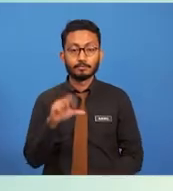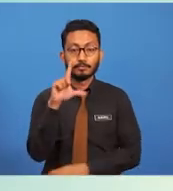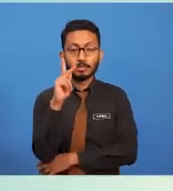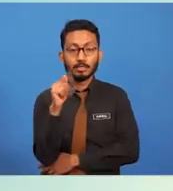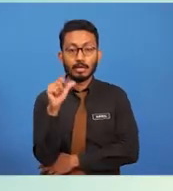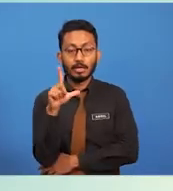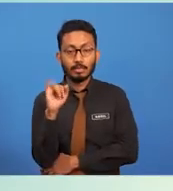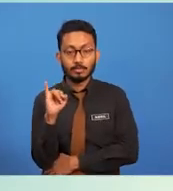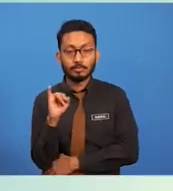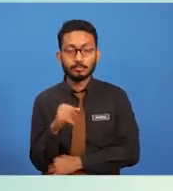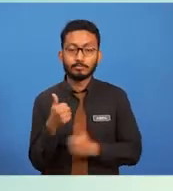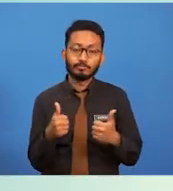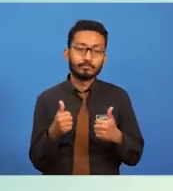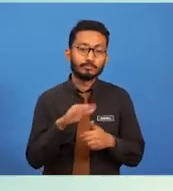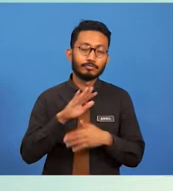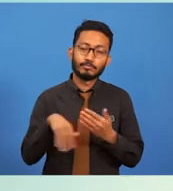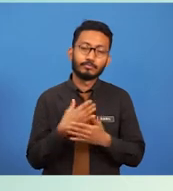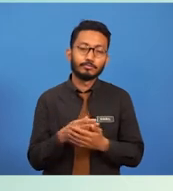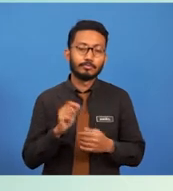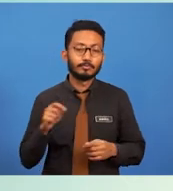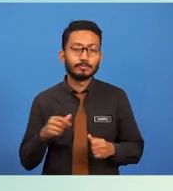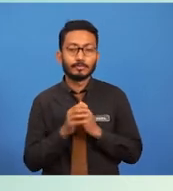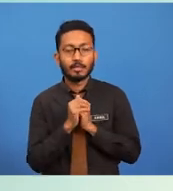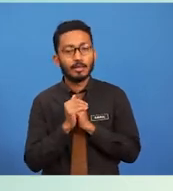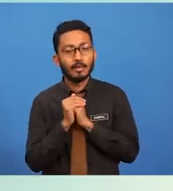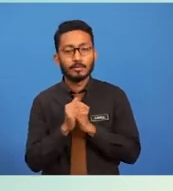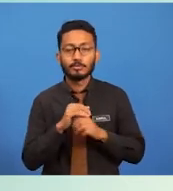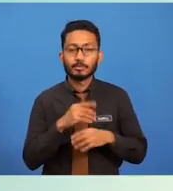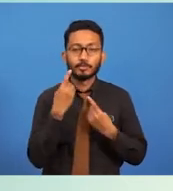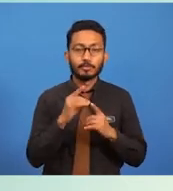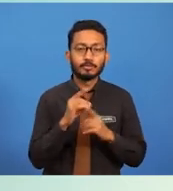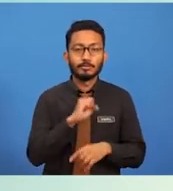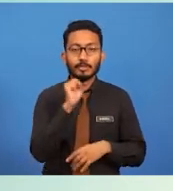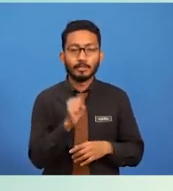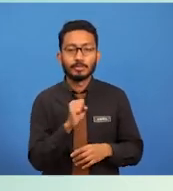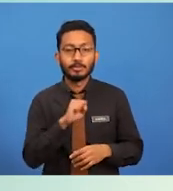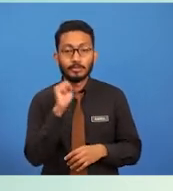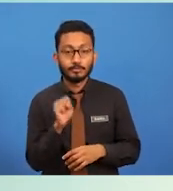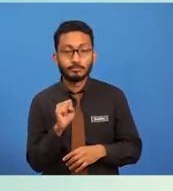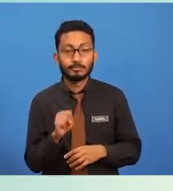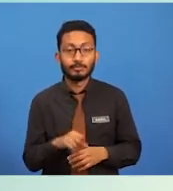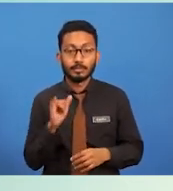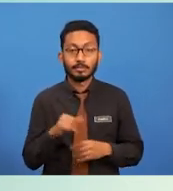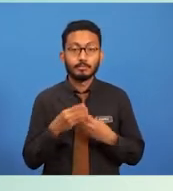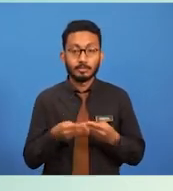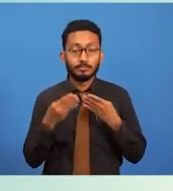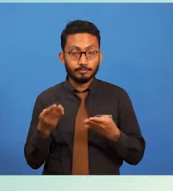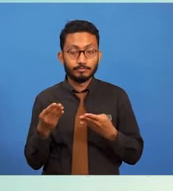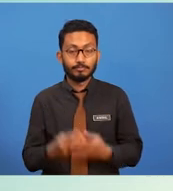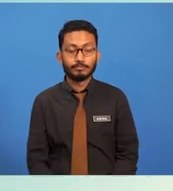Bagus semua murid-murid hari ini. Tahniah kerana menjawab soalan-soalan yang diberikan.